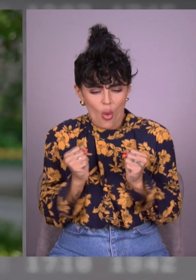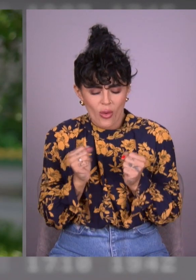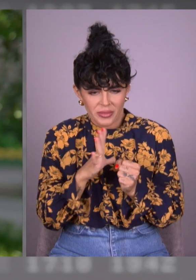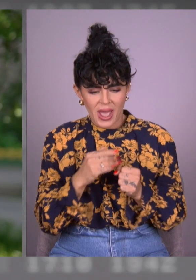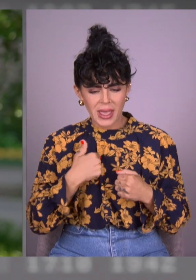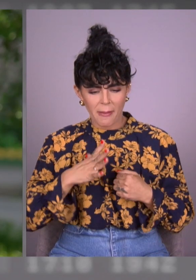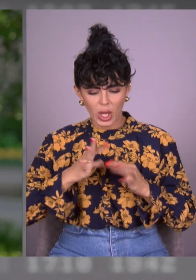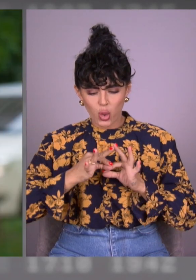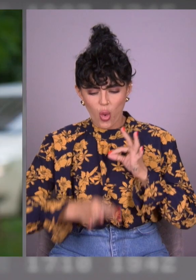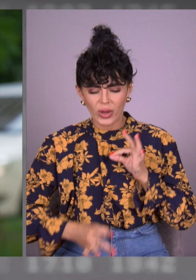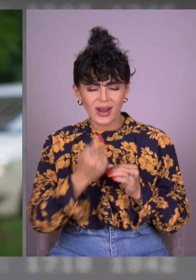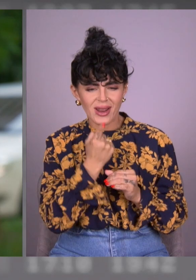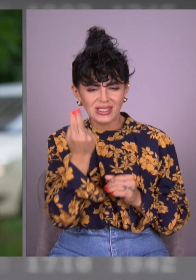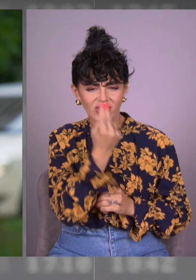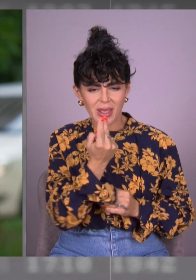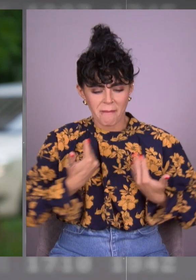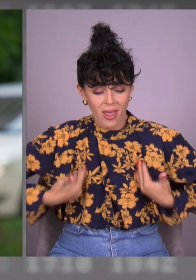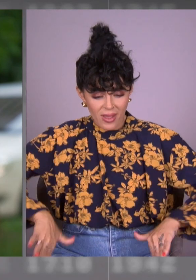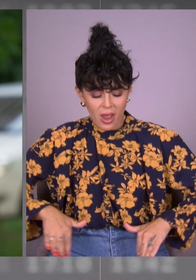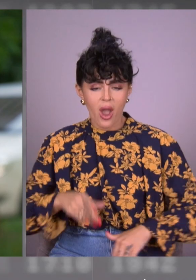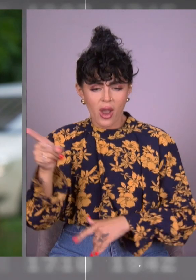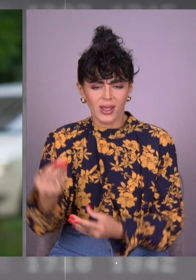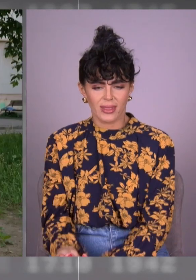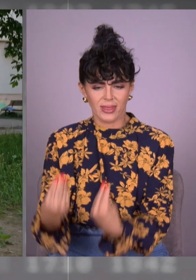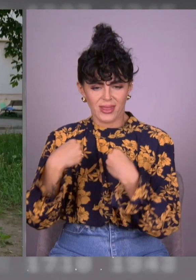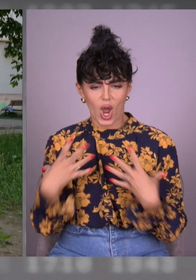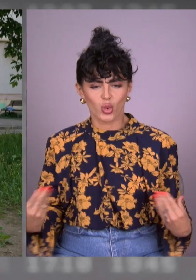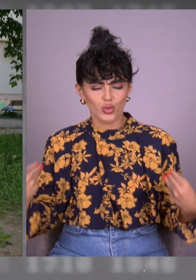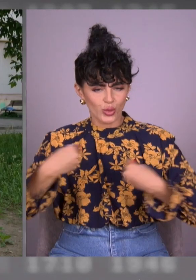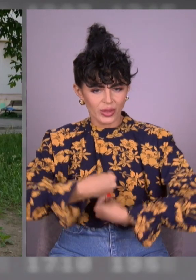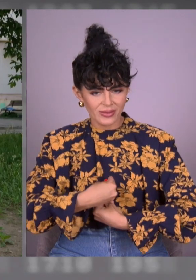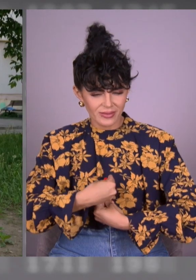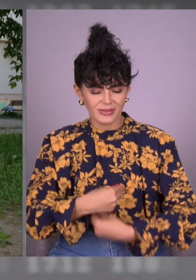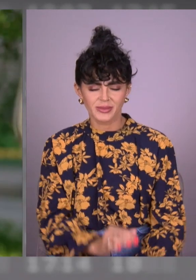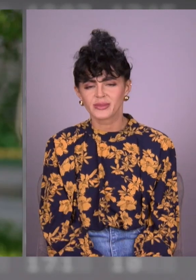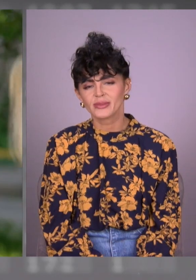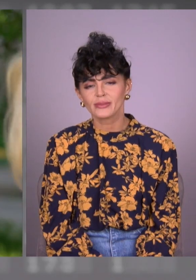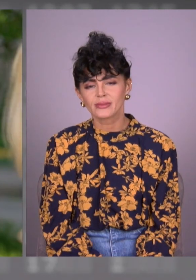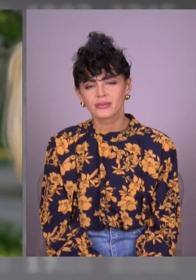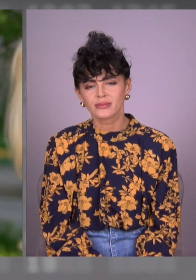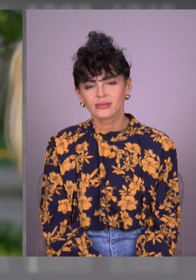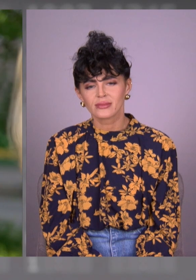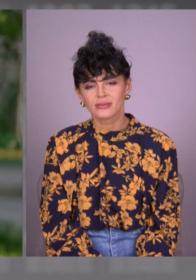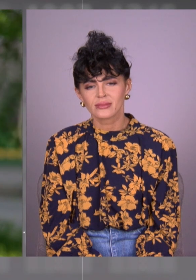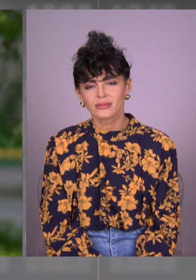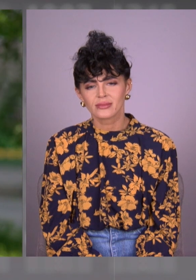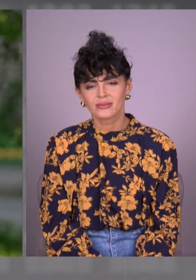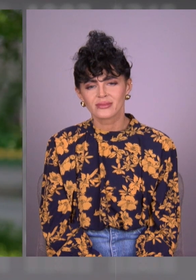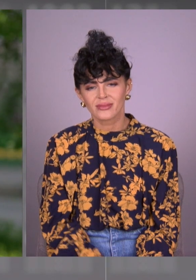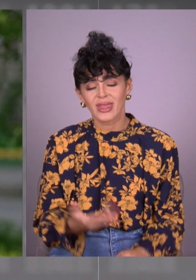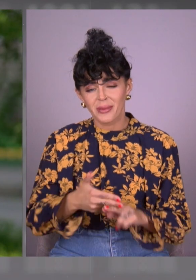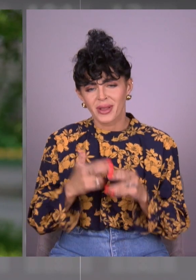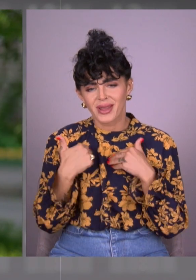в легенькій червоній, а він мені просто віддав. Пригрів. Свій верхній одяг. Угу. Довелося бути